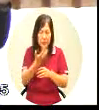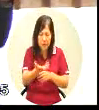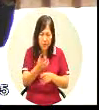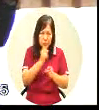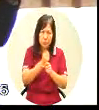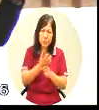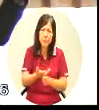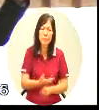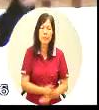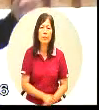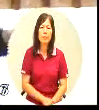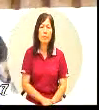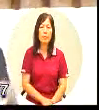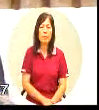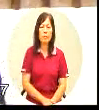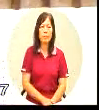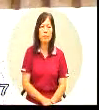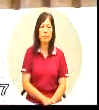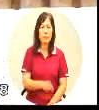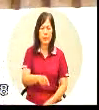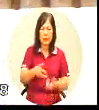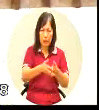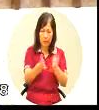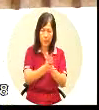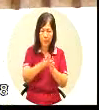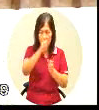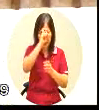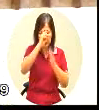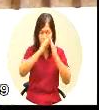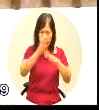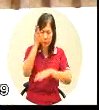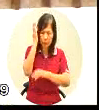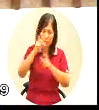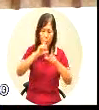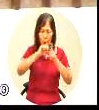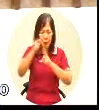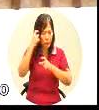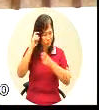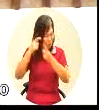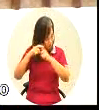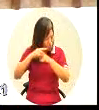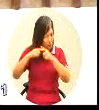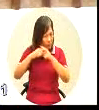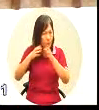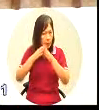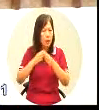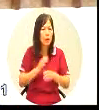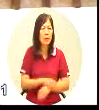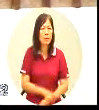想这个部分希望市府能够带回去哈，